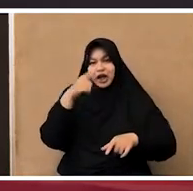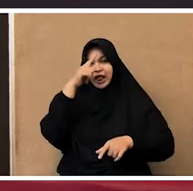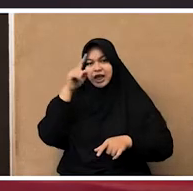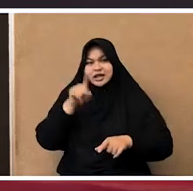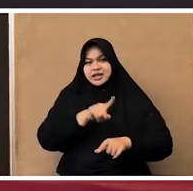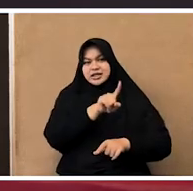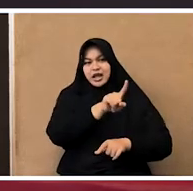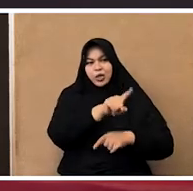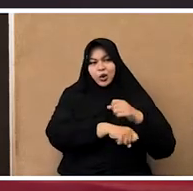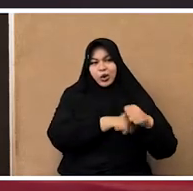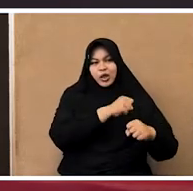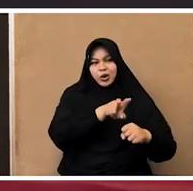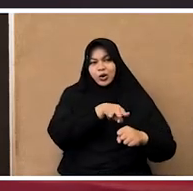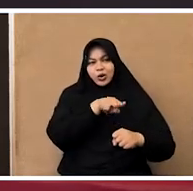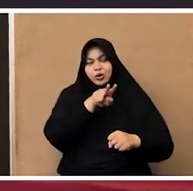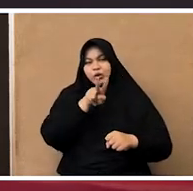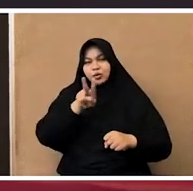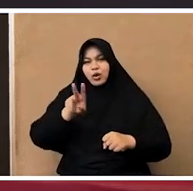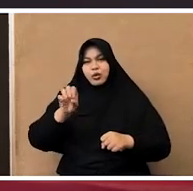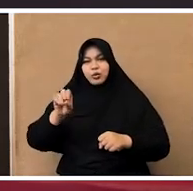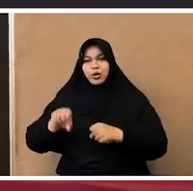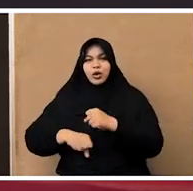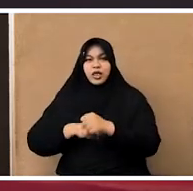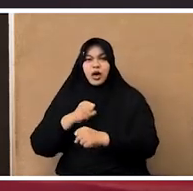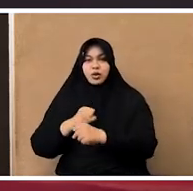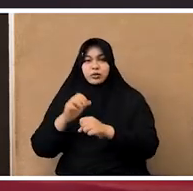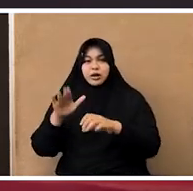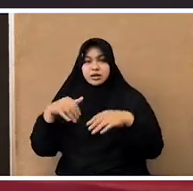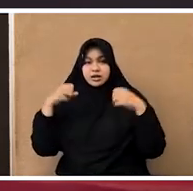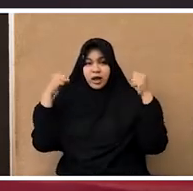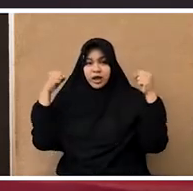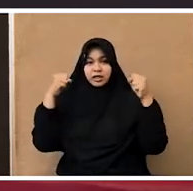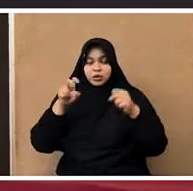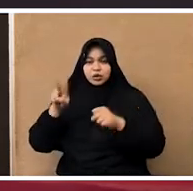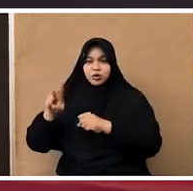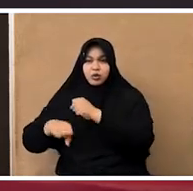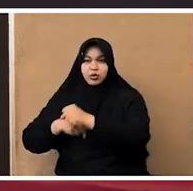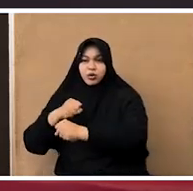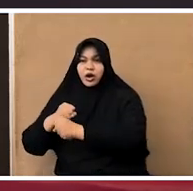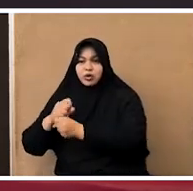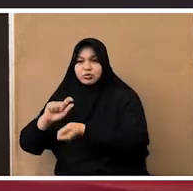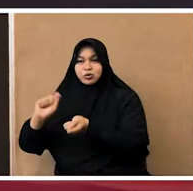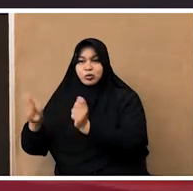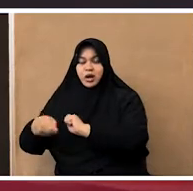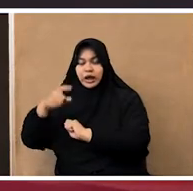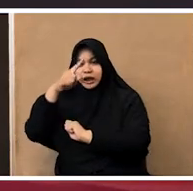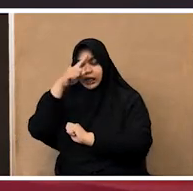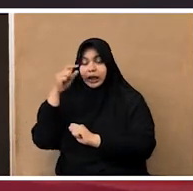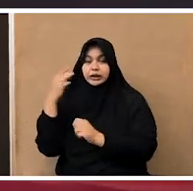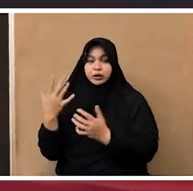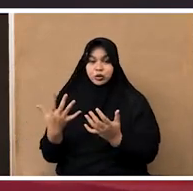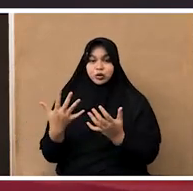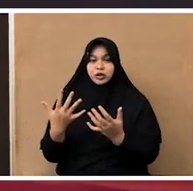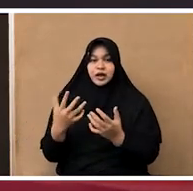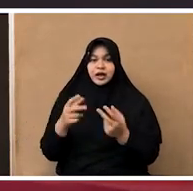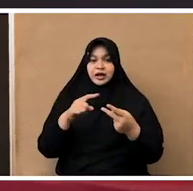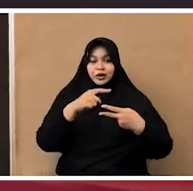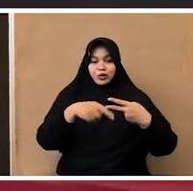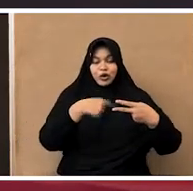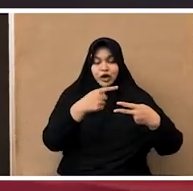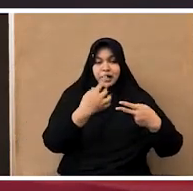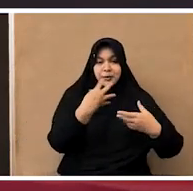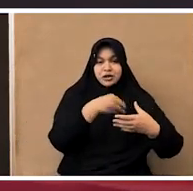tahun sampai 20 tahun dia masih sehat kemudian 20 tahun dia gila itu kan di KUHP pasal 4 4 2 orang ini masuk orang yang tidak mampu